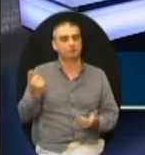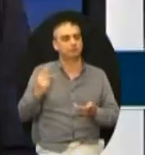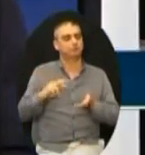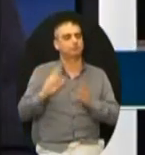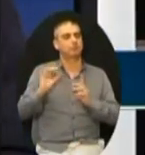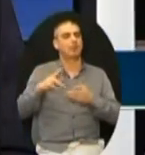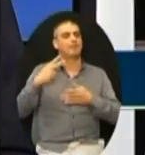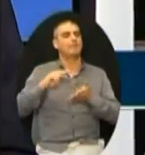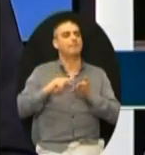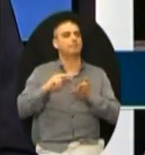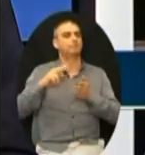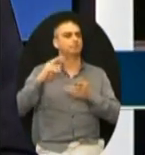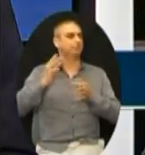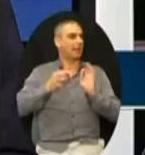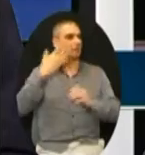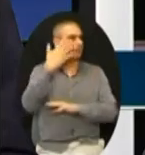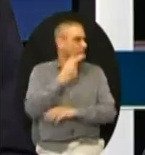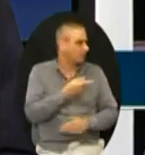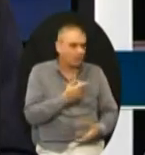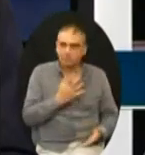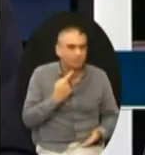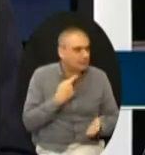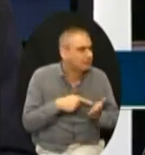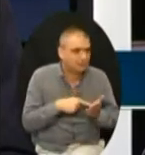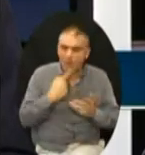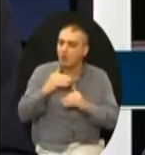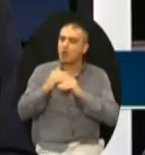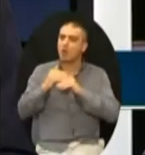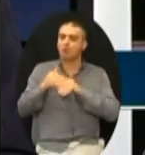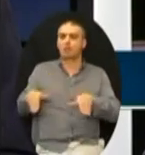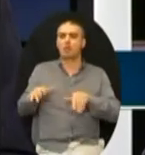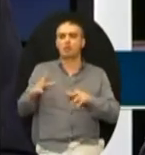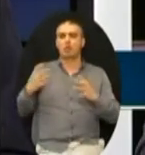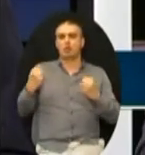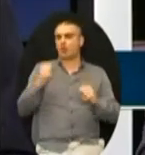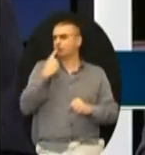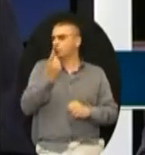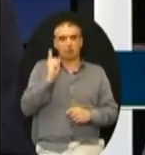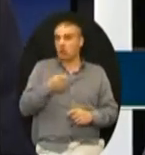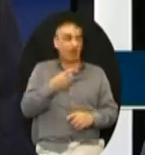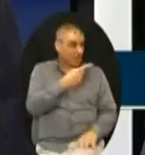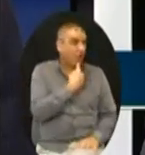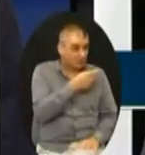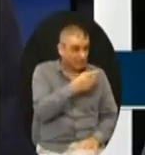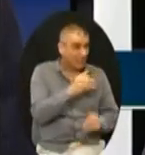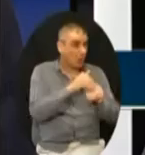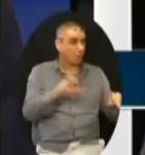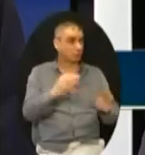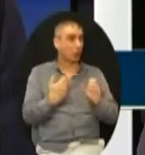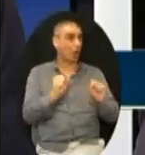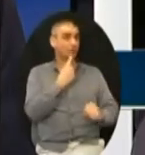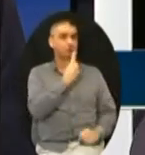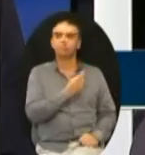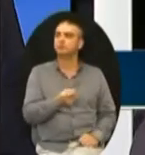של פרקליטות המדינה לגלות. מאיזה טעם? מאיזה טעם של גבולות חופש הביטוי. זאת אומרת, אתה לא צריך חופש ביטוי. אתה אומר שזה גבולות חופש הביטוי? אני